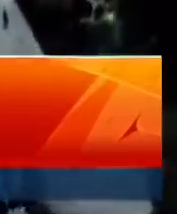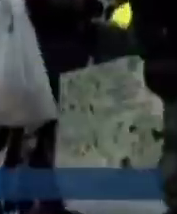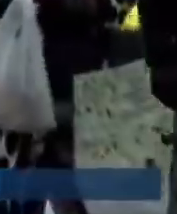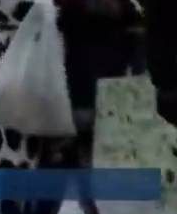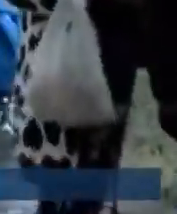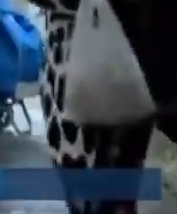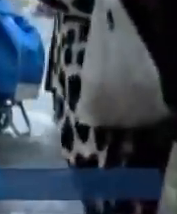mı